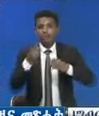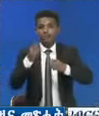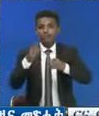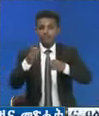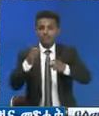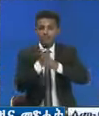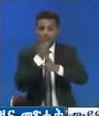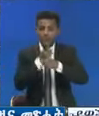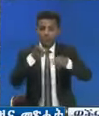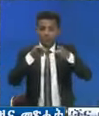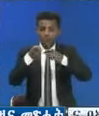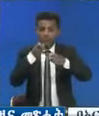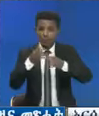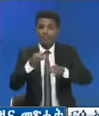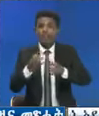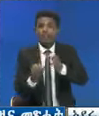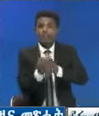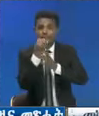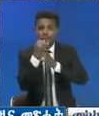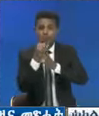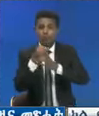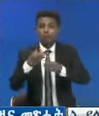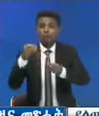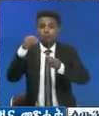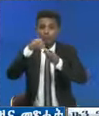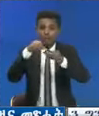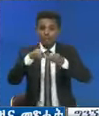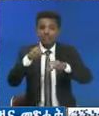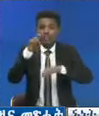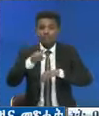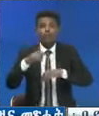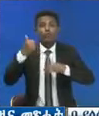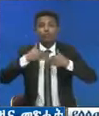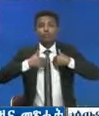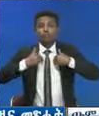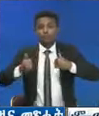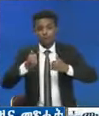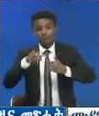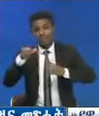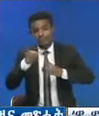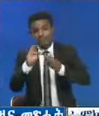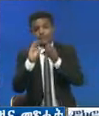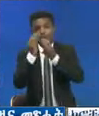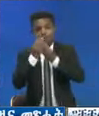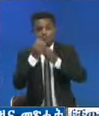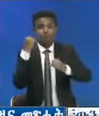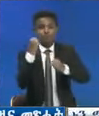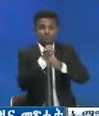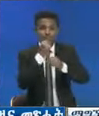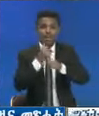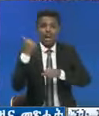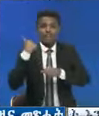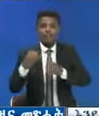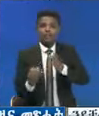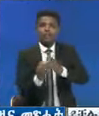ተቆጣጥሮ ለልማት መዋል መንፈሳዊ ቅናት ያሳደረባቸው ሌሎች ወጣቶችም በተመሳሳይ መስክ ተሰማርተው አረንጓዴ